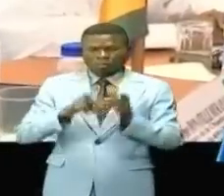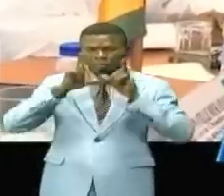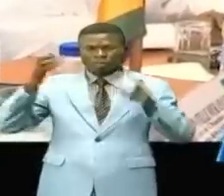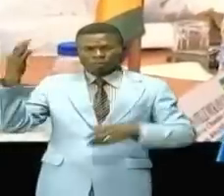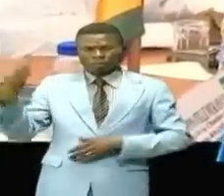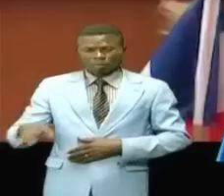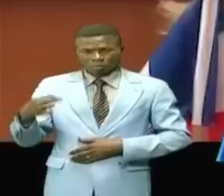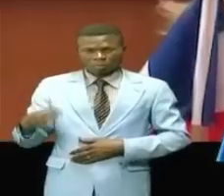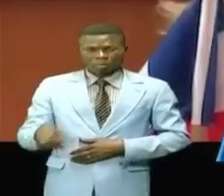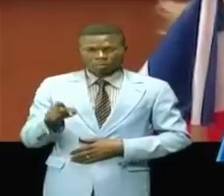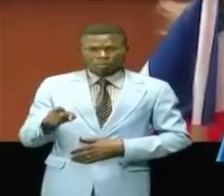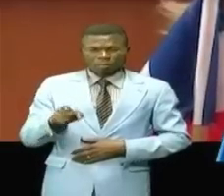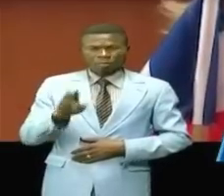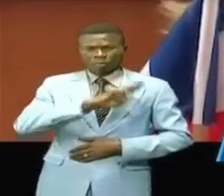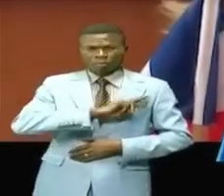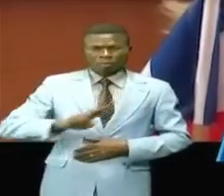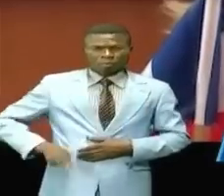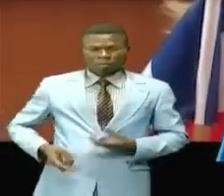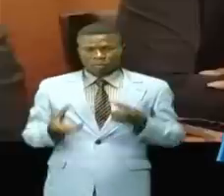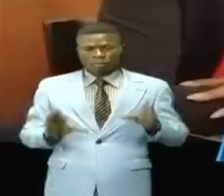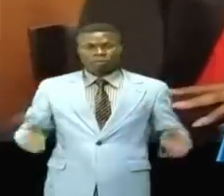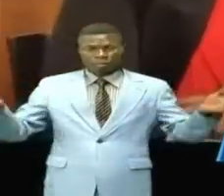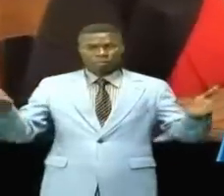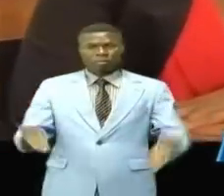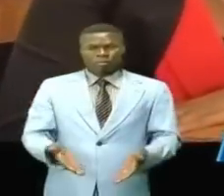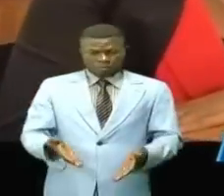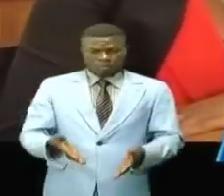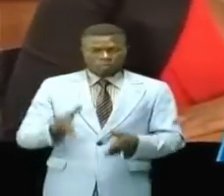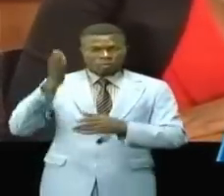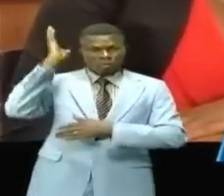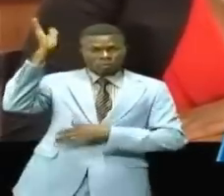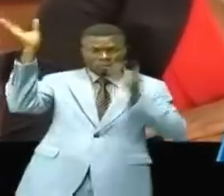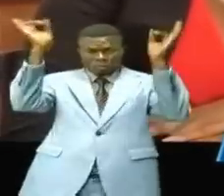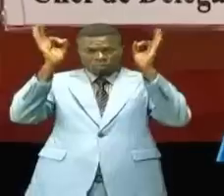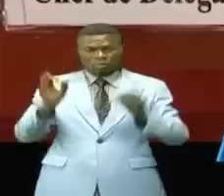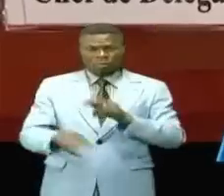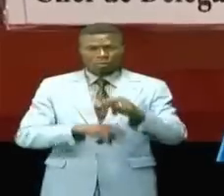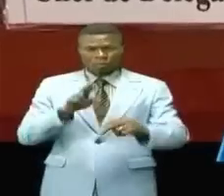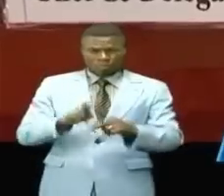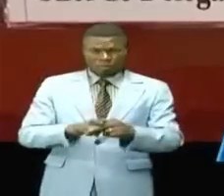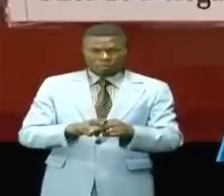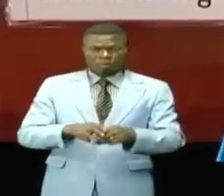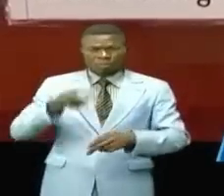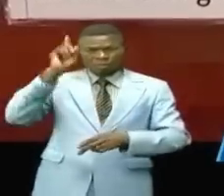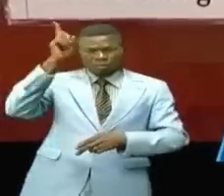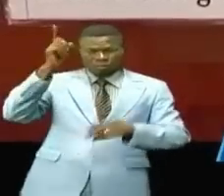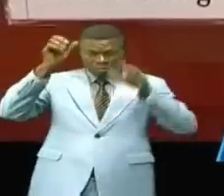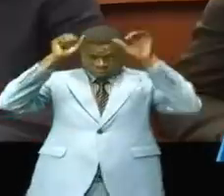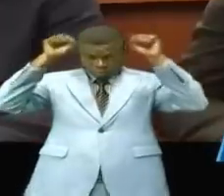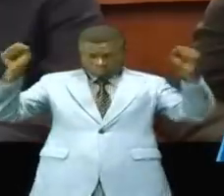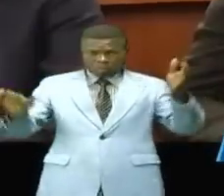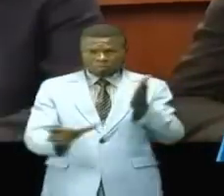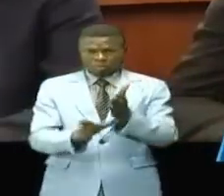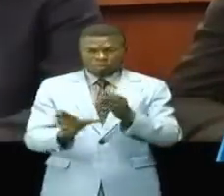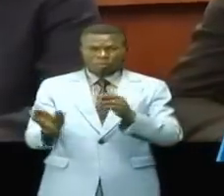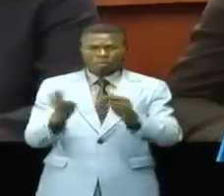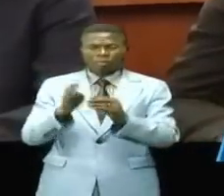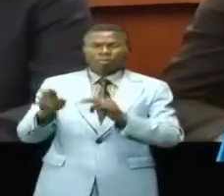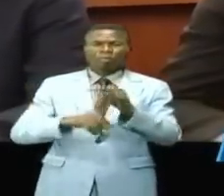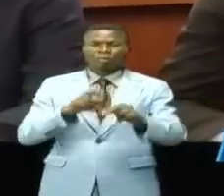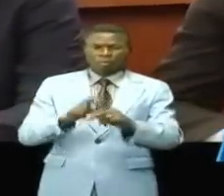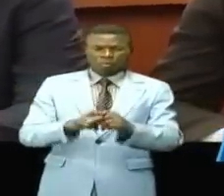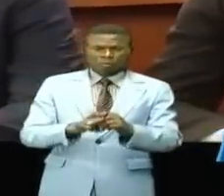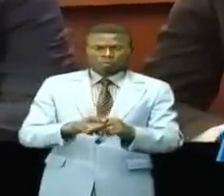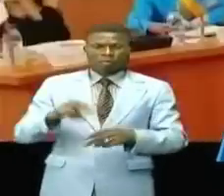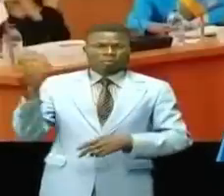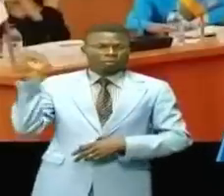région Afrique. La RDC était bel et bien présente à ces forums internationaux par les biais du premier vice-président de l'Assemblée nationale, le professeur André